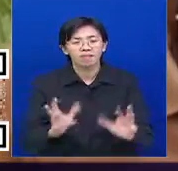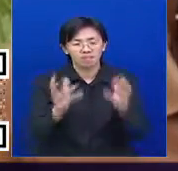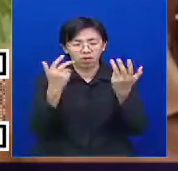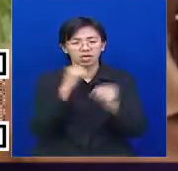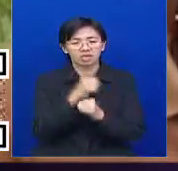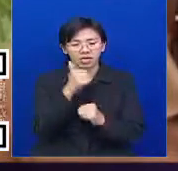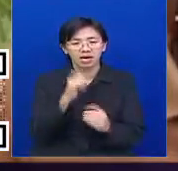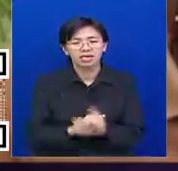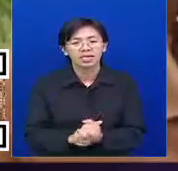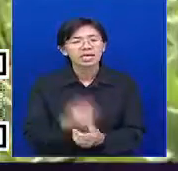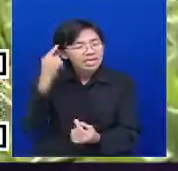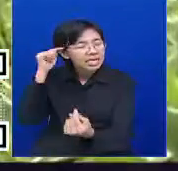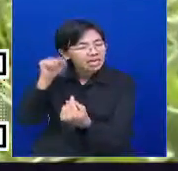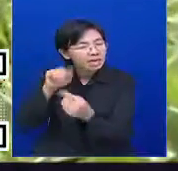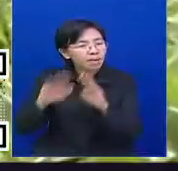ที่เราตั้งกันไว